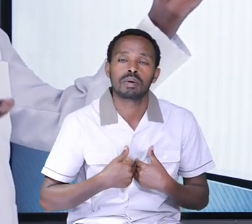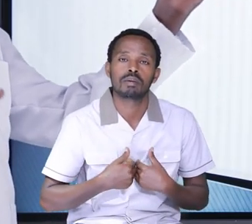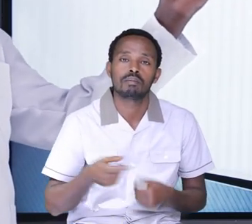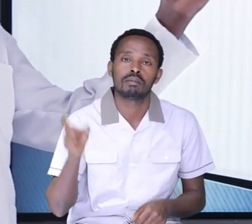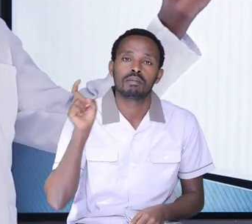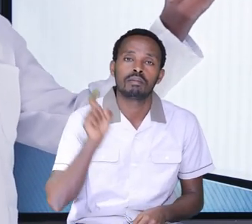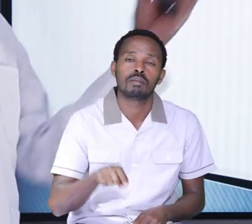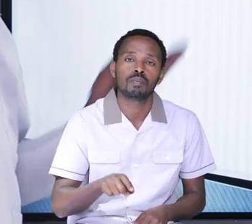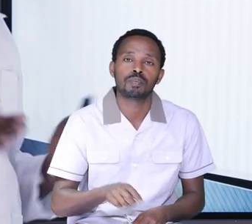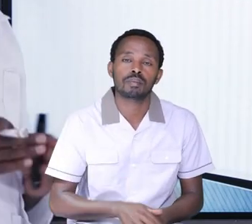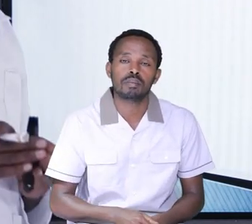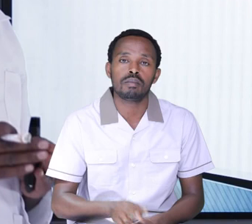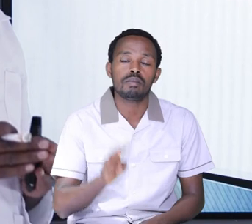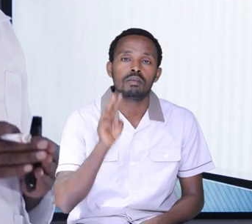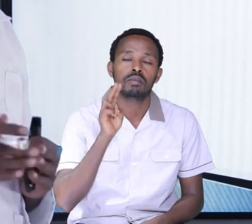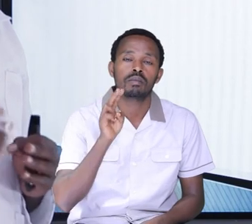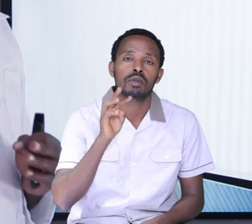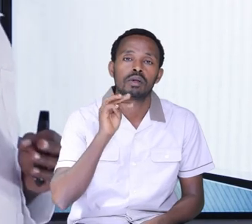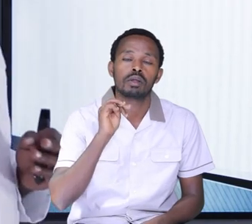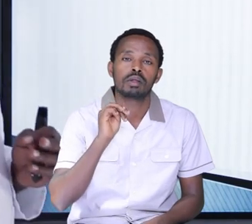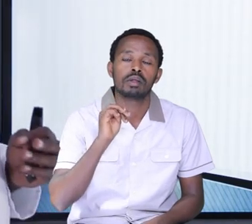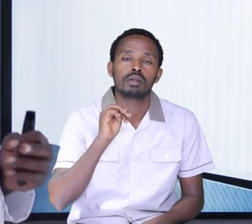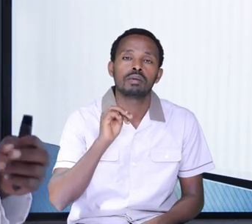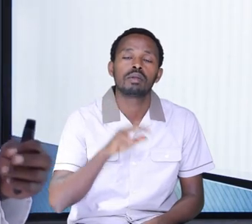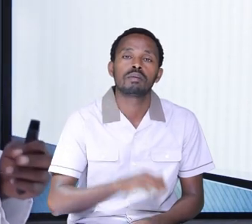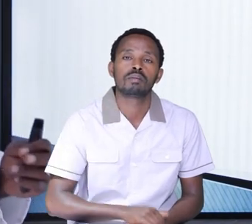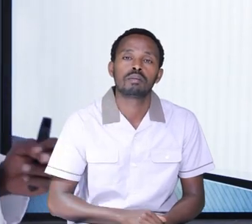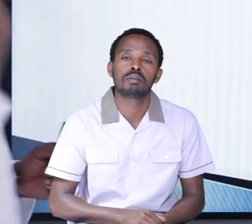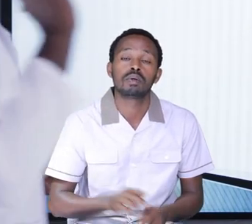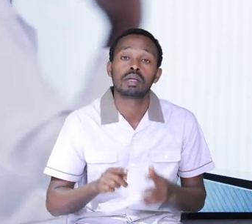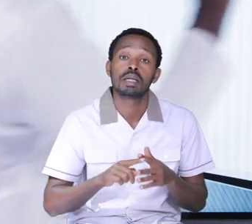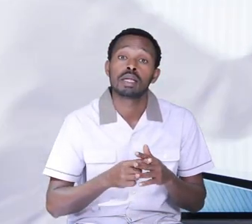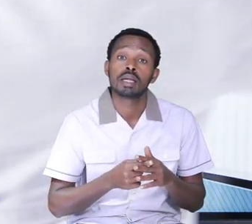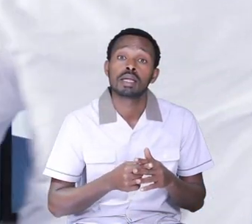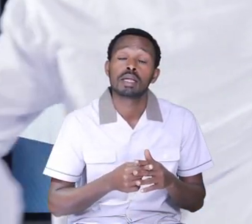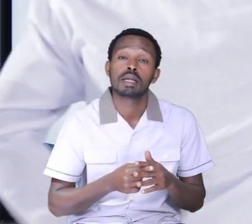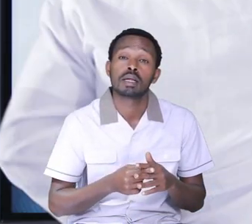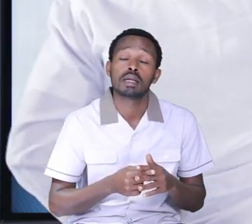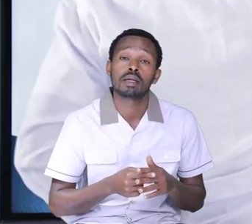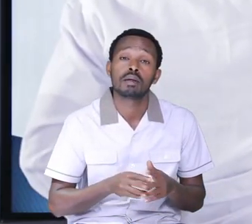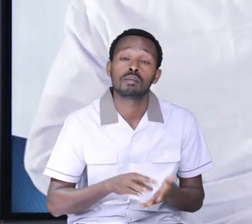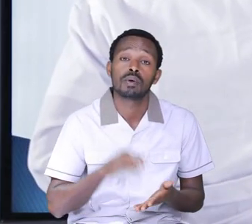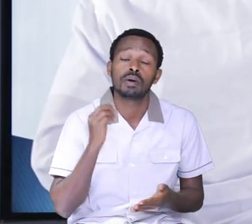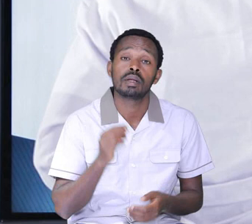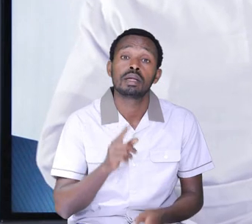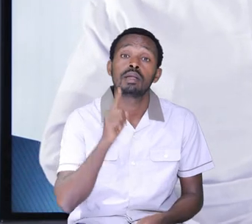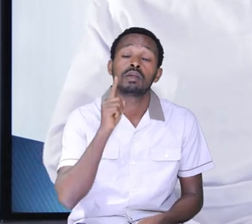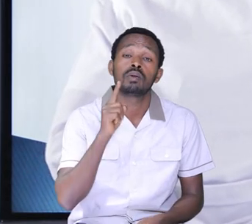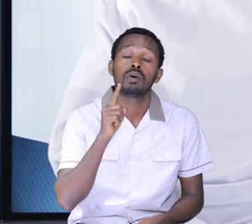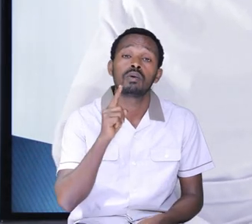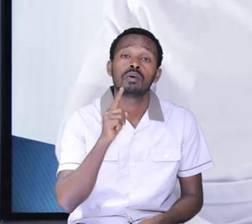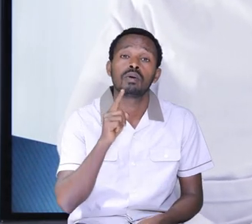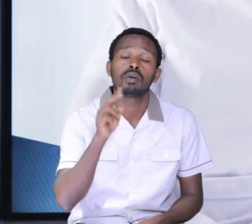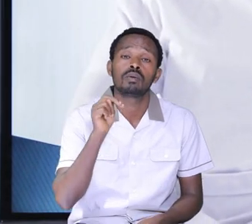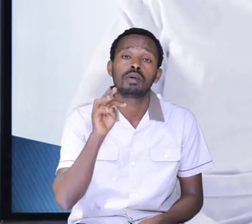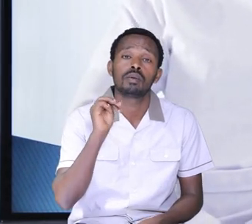kenname iddo kanatti lama sentimetra kanjedun kenname jalqaba akuma baranni keset tokko newton